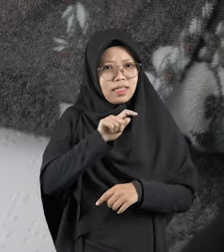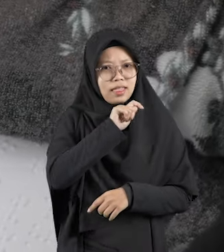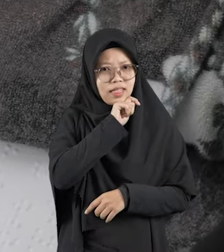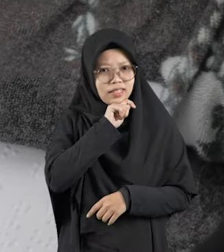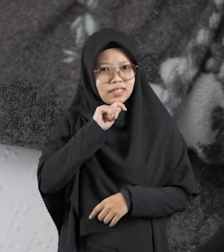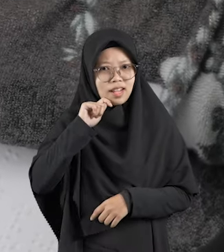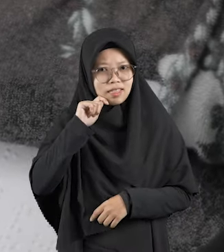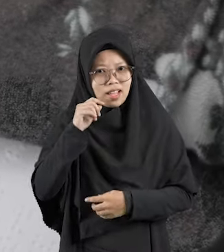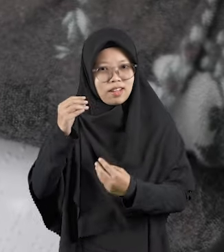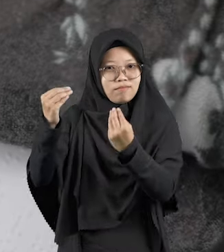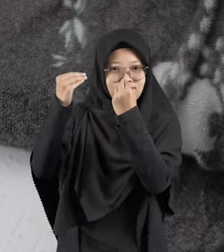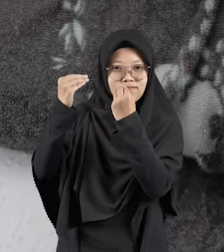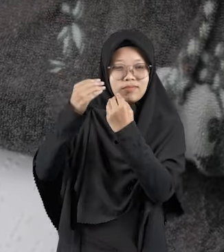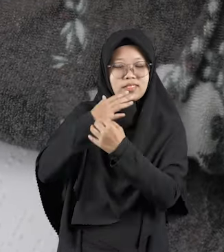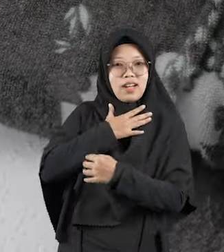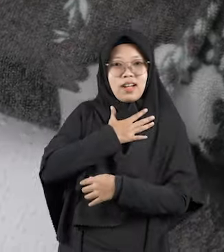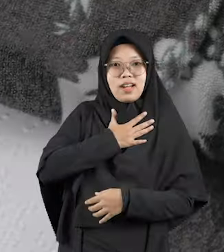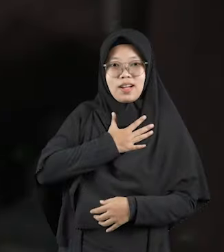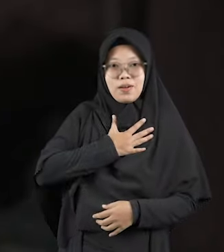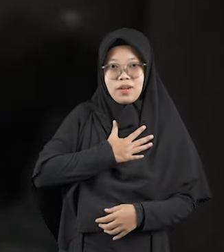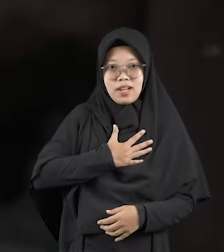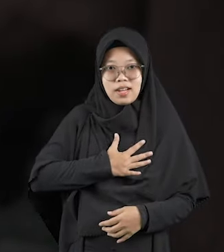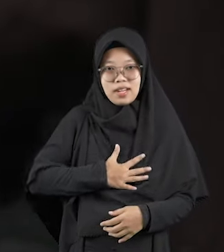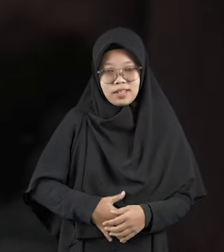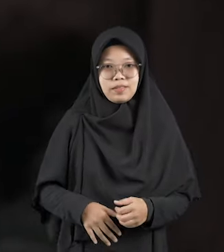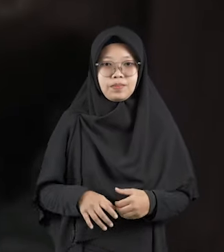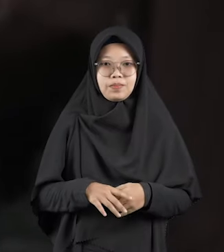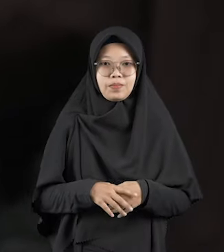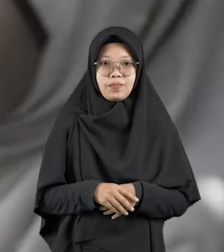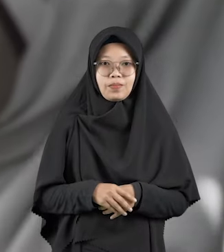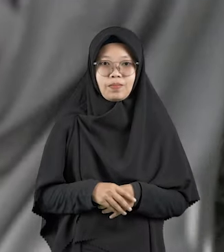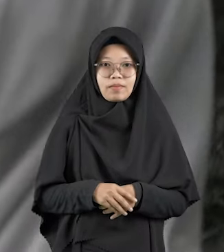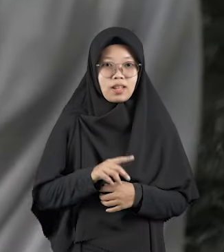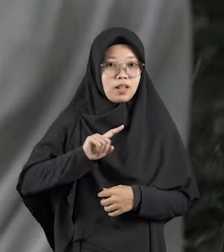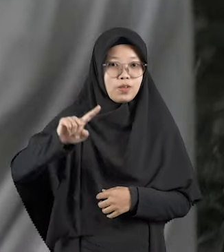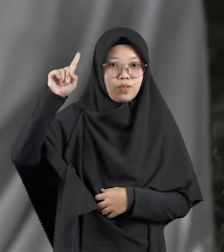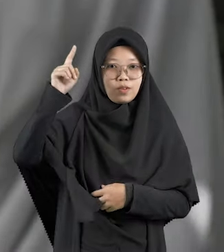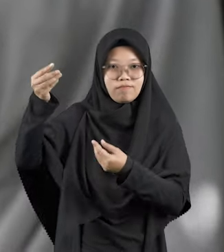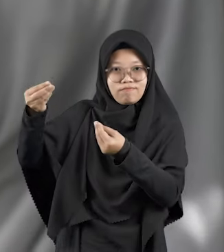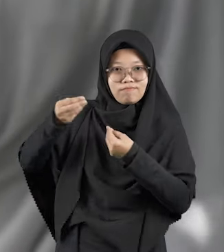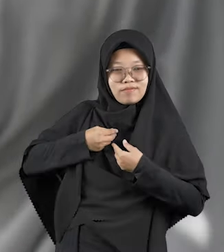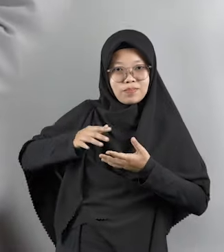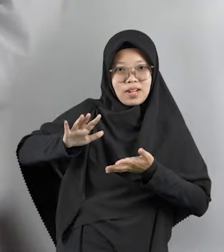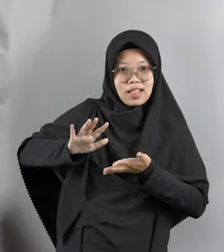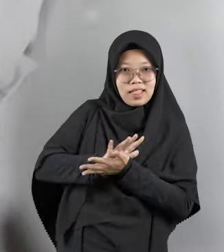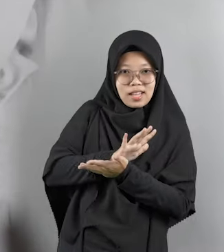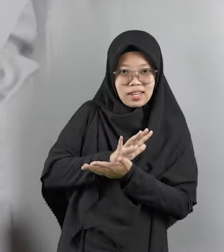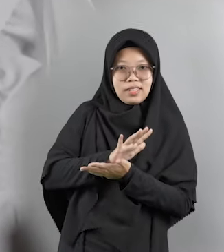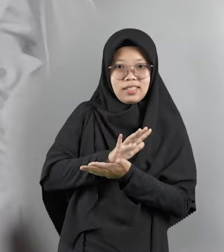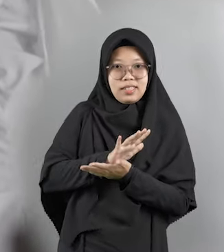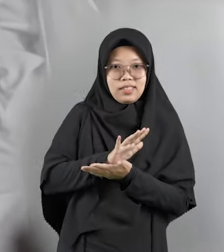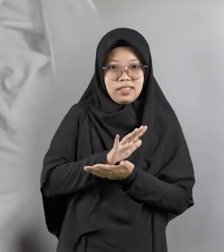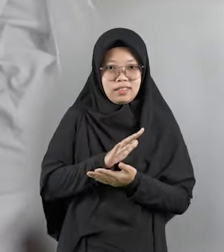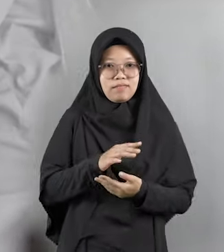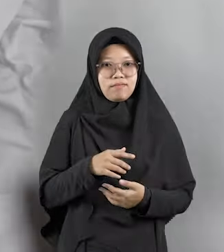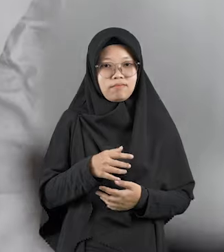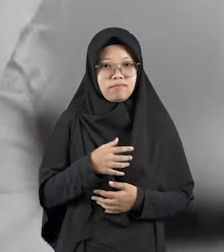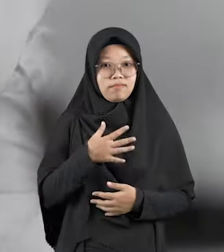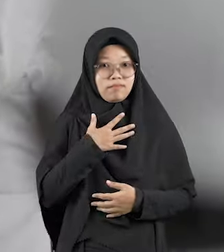yang layak, itu sudah cukup. Tapi ternyata di balik kesabaran yang saya miliki, Allah memberikan banyak kesempatan bagi